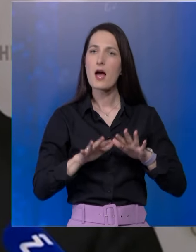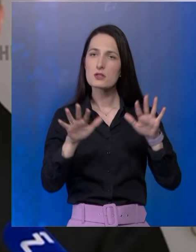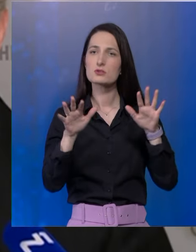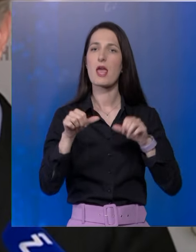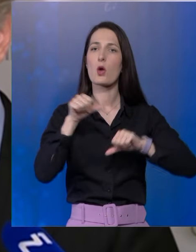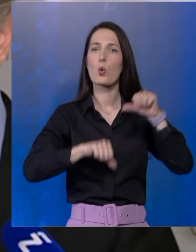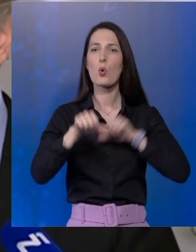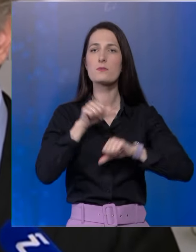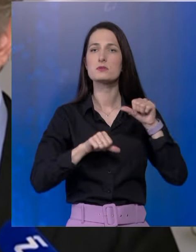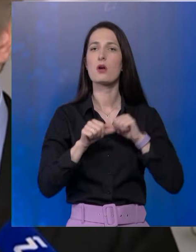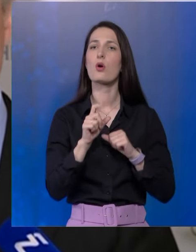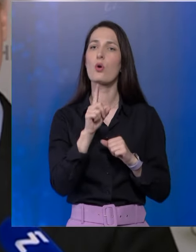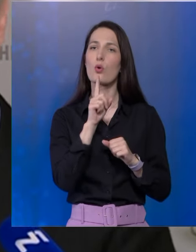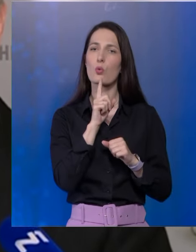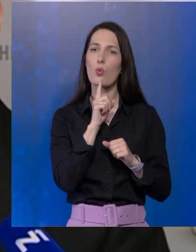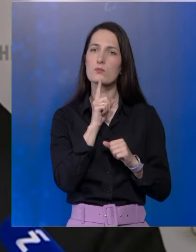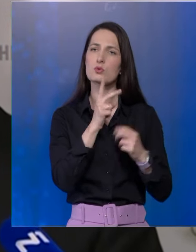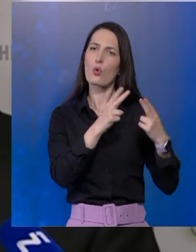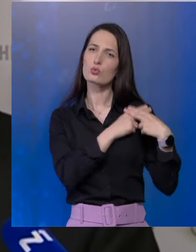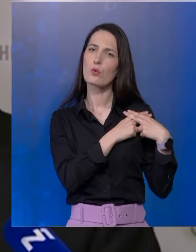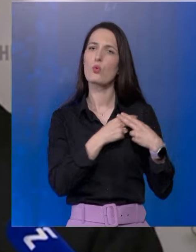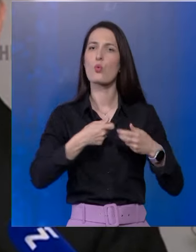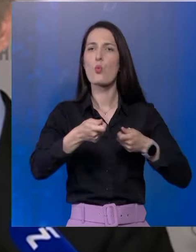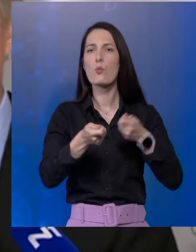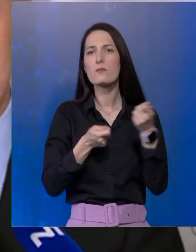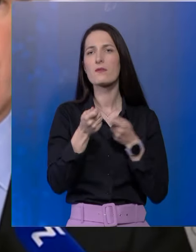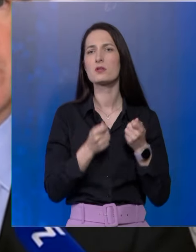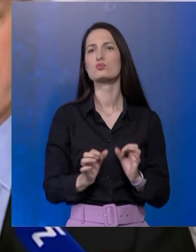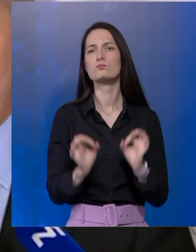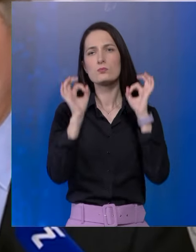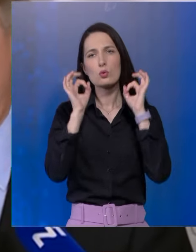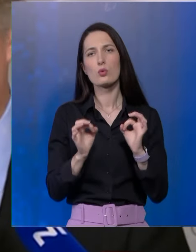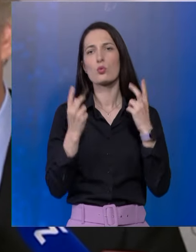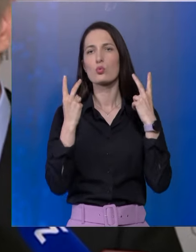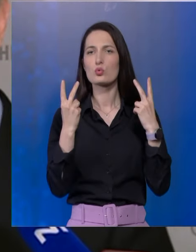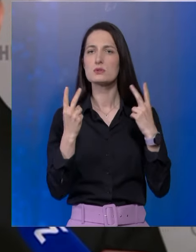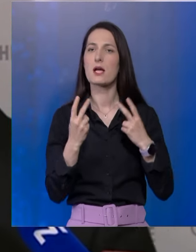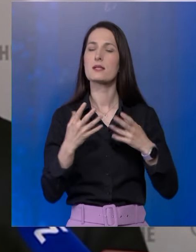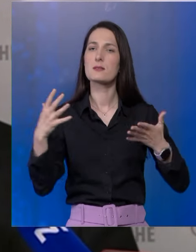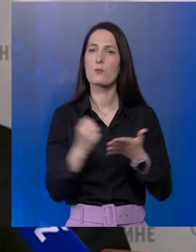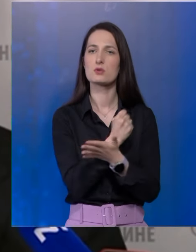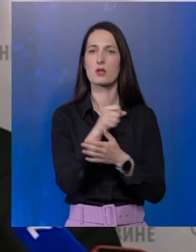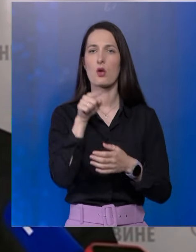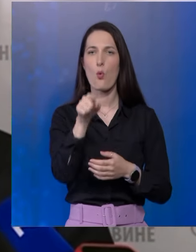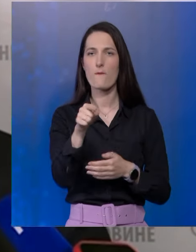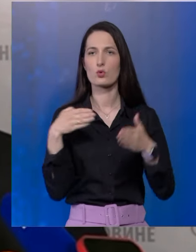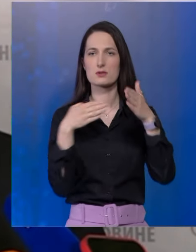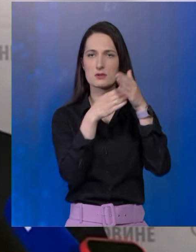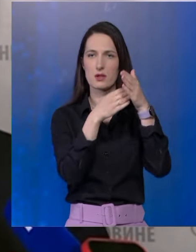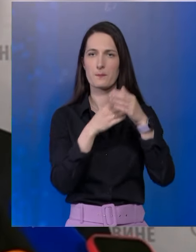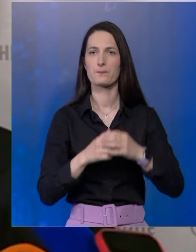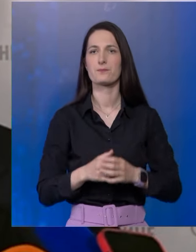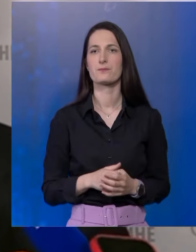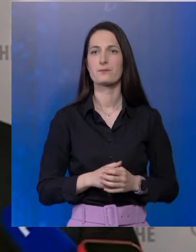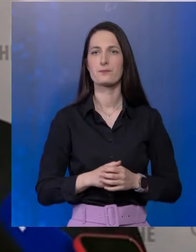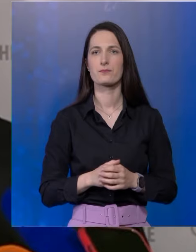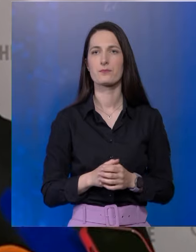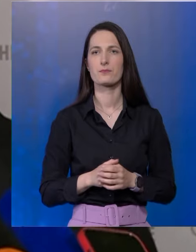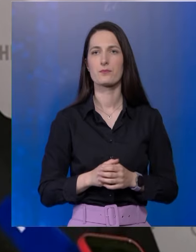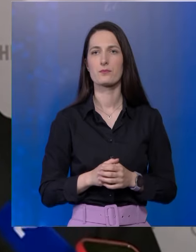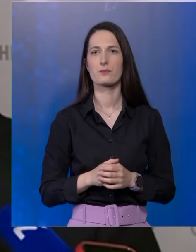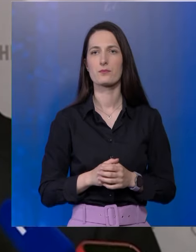političko okruženje i rastuća ekonomija kojom se odgovorno upravlja su krucijalni